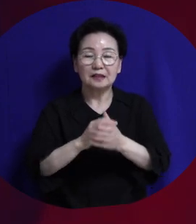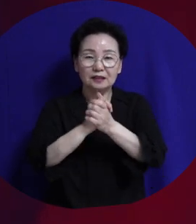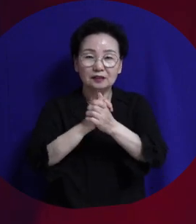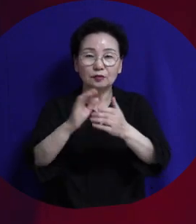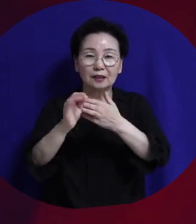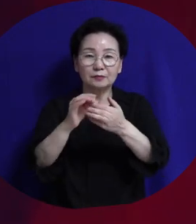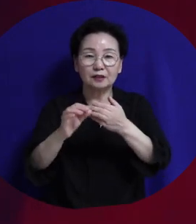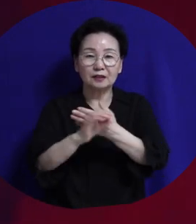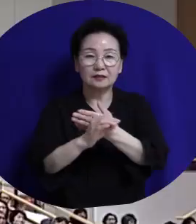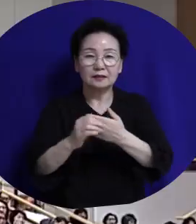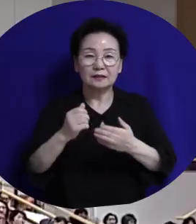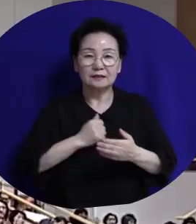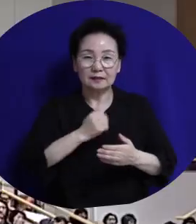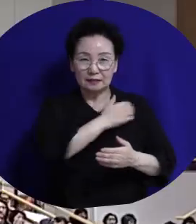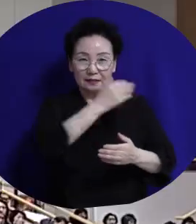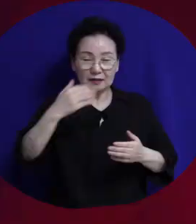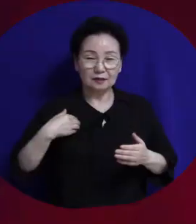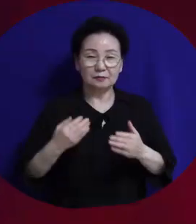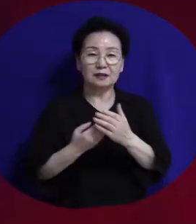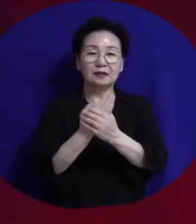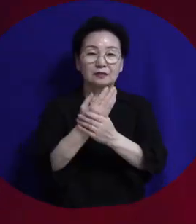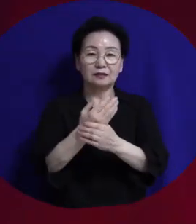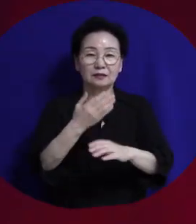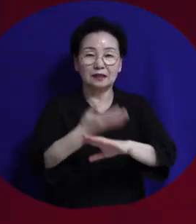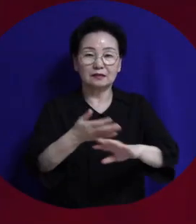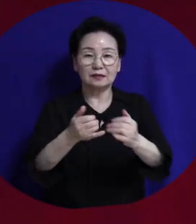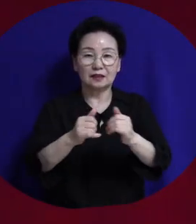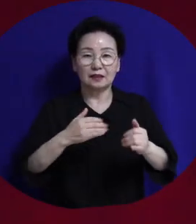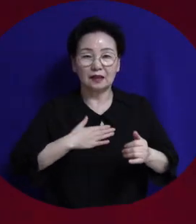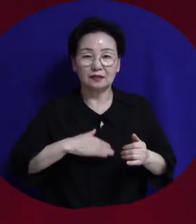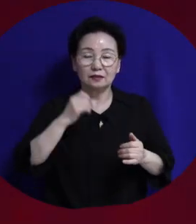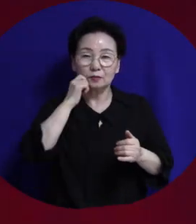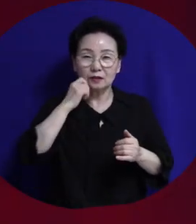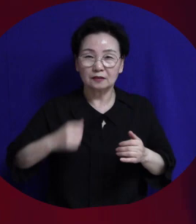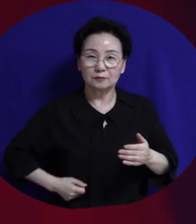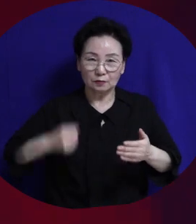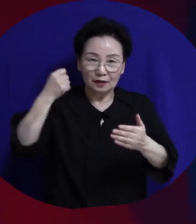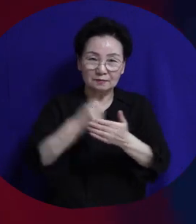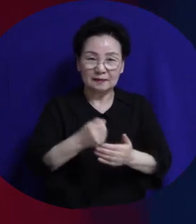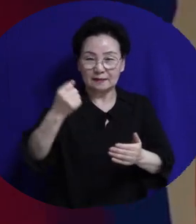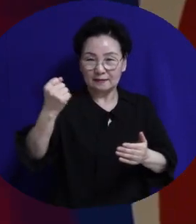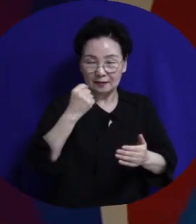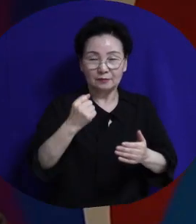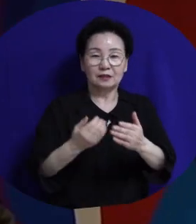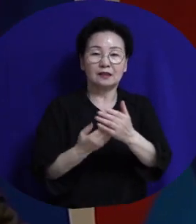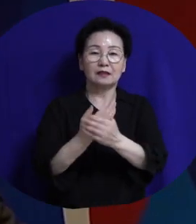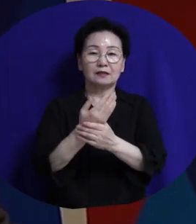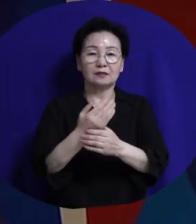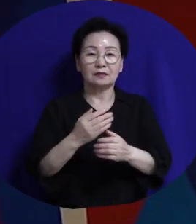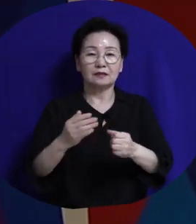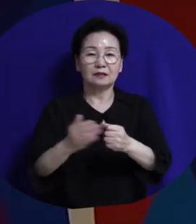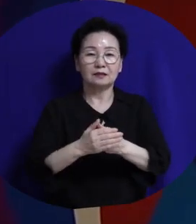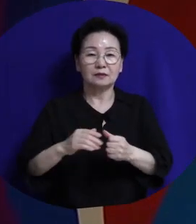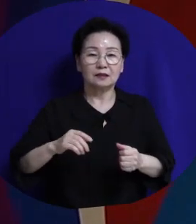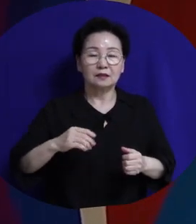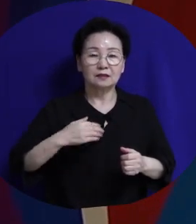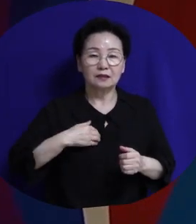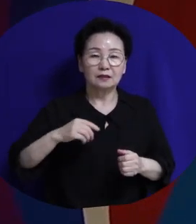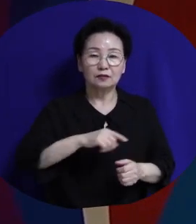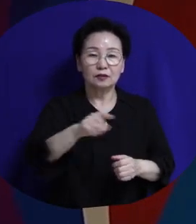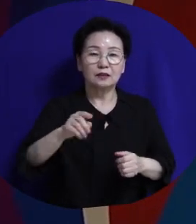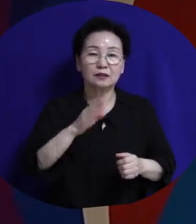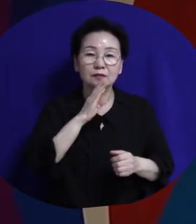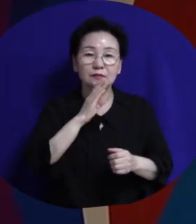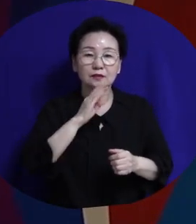기도하면 자신감이 있는 걸 믿으면 두 손 들고 하며 남이 알지 못하는 용기가 솟아난다고요. 그러므로 내가 너희에게 실상을